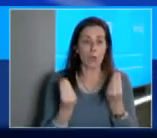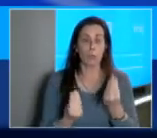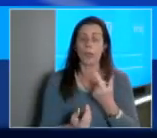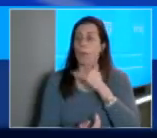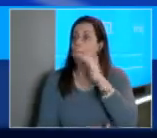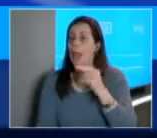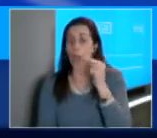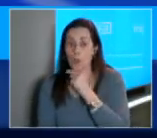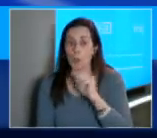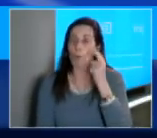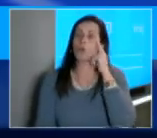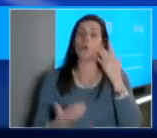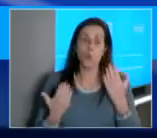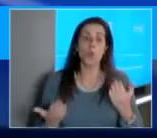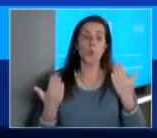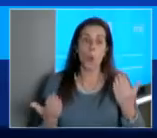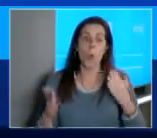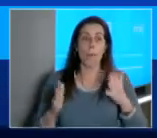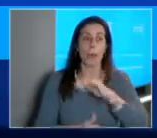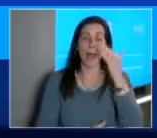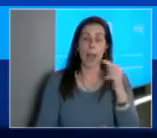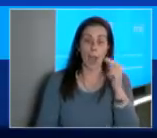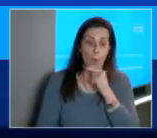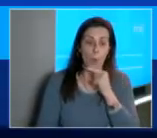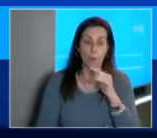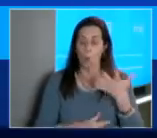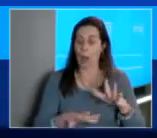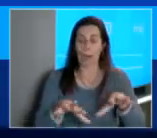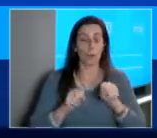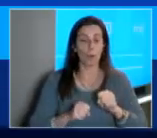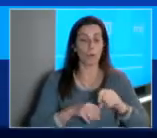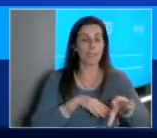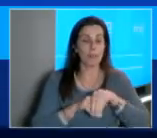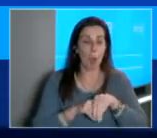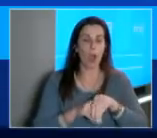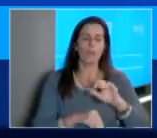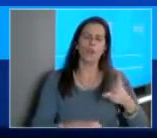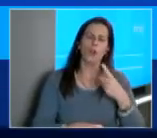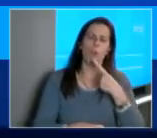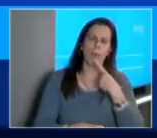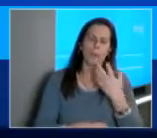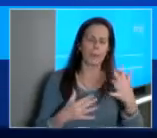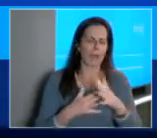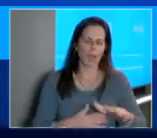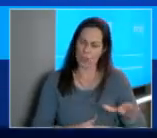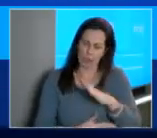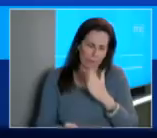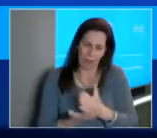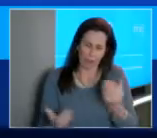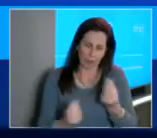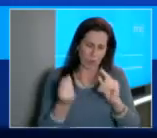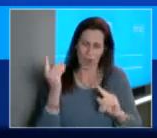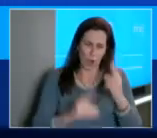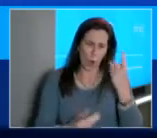מעלה אדומים, כולם חושבים מה יכול להיות עם מעלה אדומים עכשיו אם לא החלת הריבונות וסיפוח, ואז הוא מתחיל לדבר עוד פעם על מיפוי השטח, דברים שגם ככה קורים